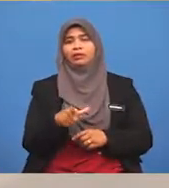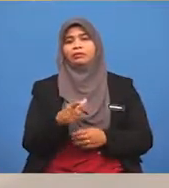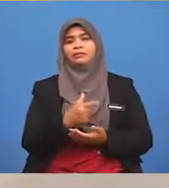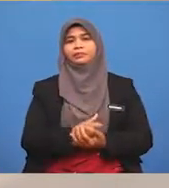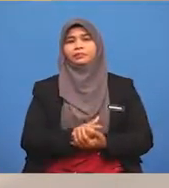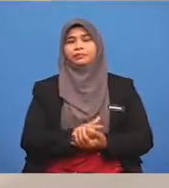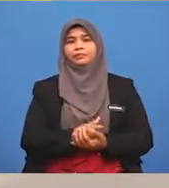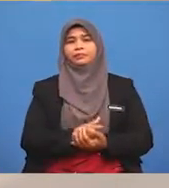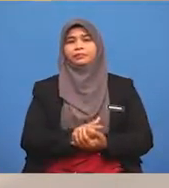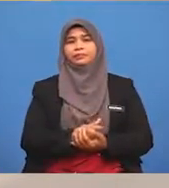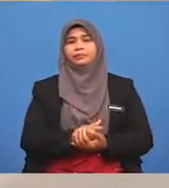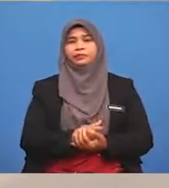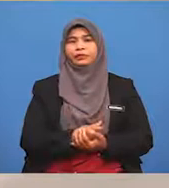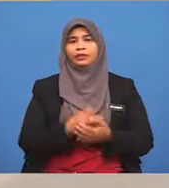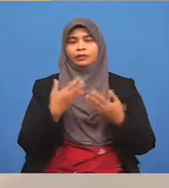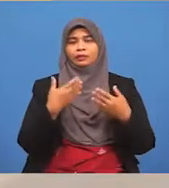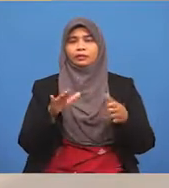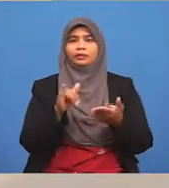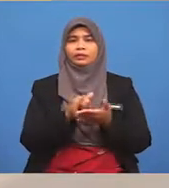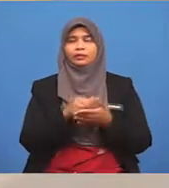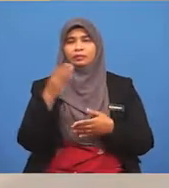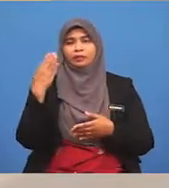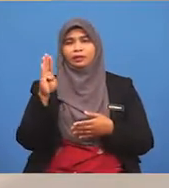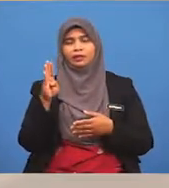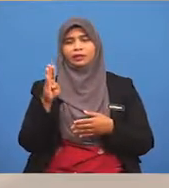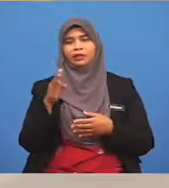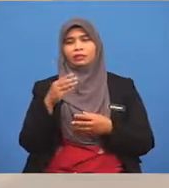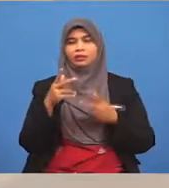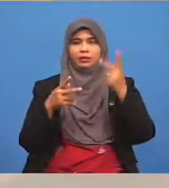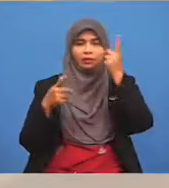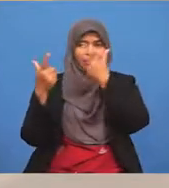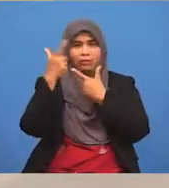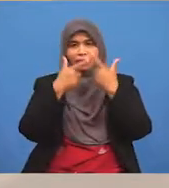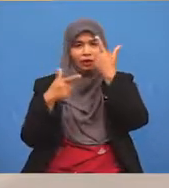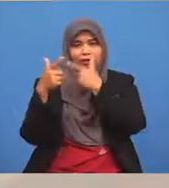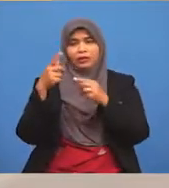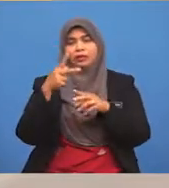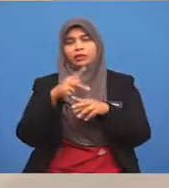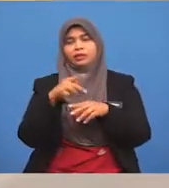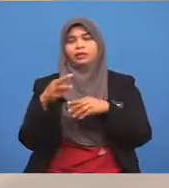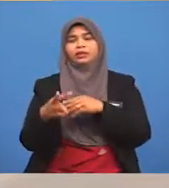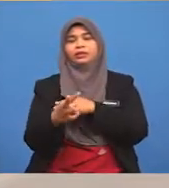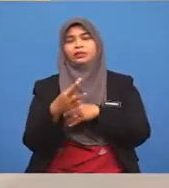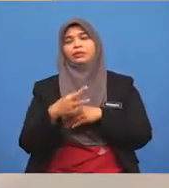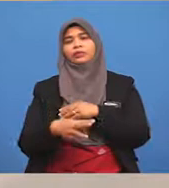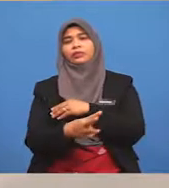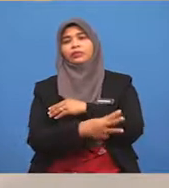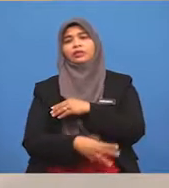Khurasan. Kemudian beliau memulakan pengembaraan beliau ke wilayah lain seperti